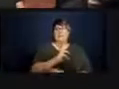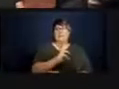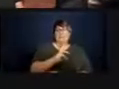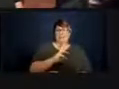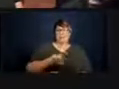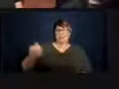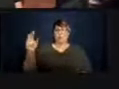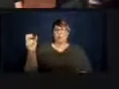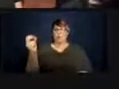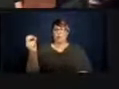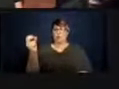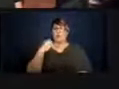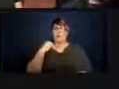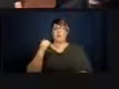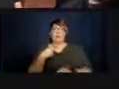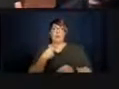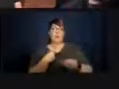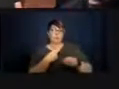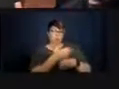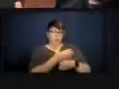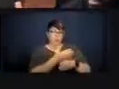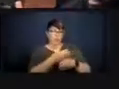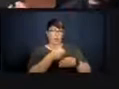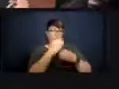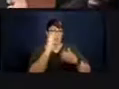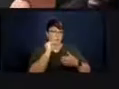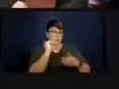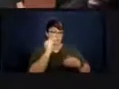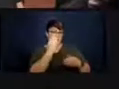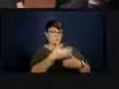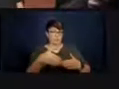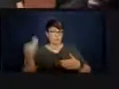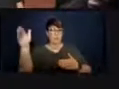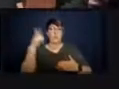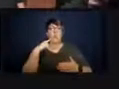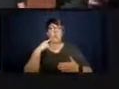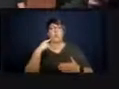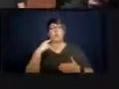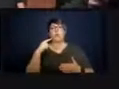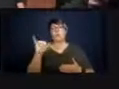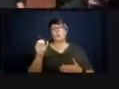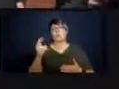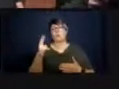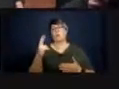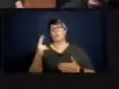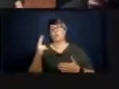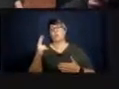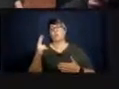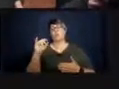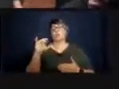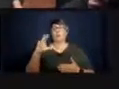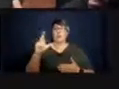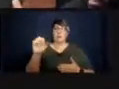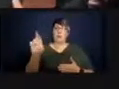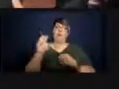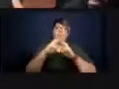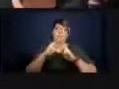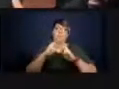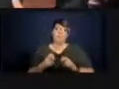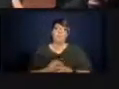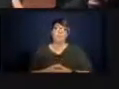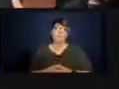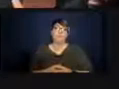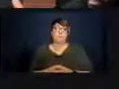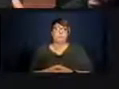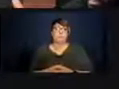kwa sababu tutaweza kufanya kazi pamoja si tu katika kiwango cha darasa la 9 lakini hadi darasa